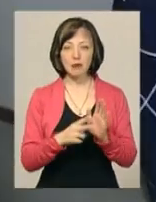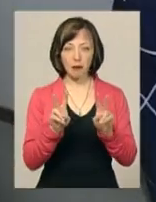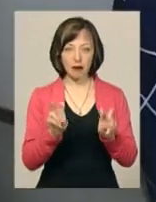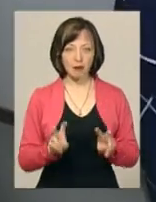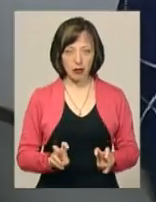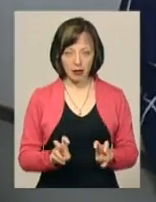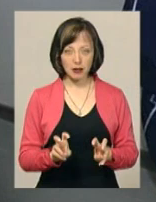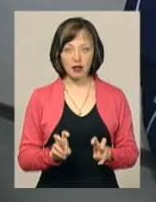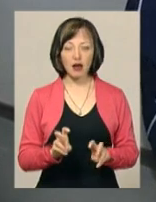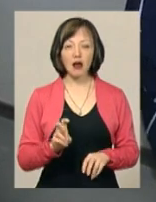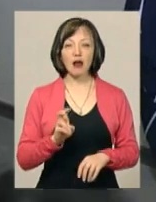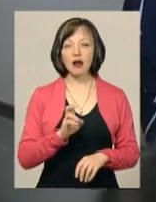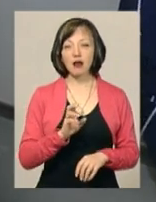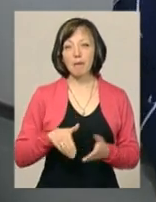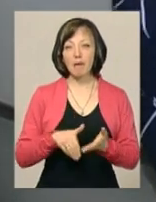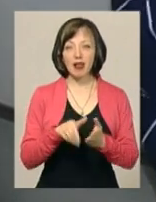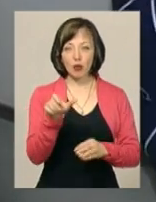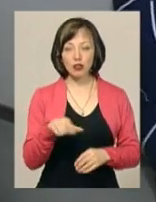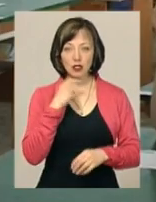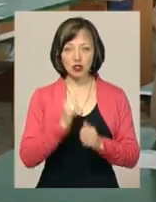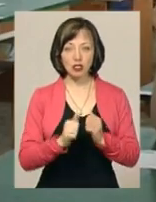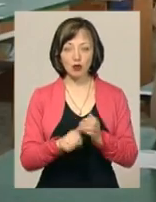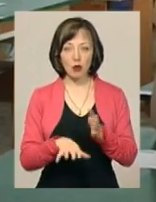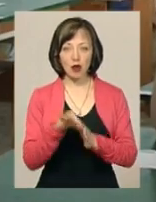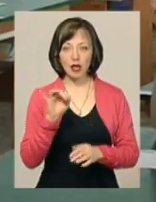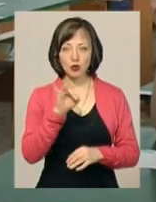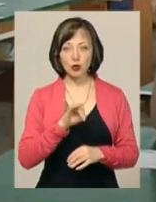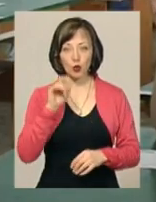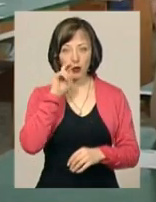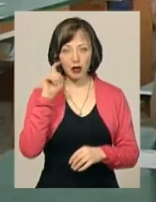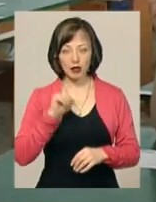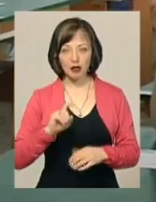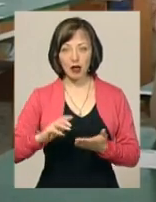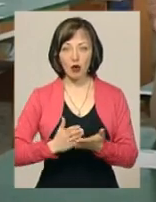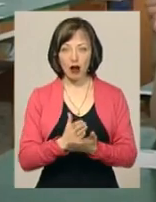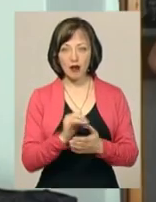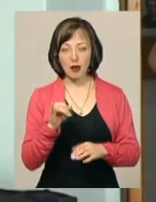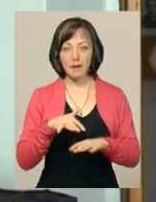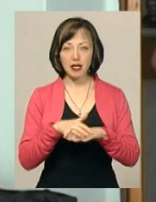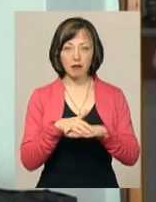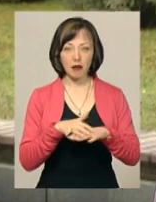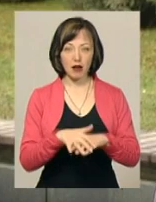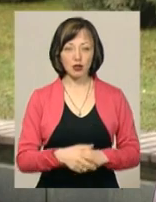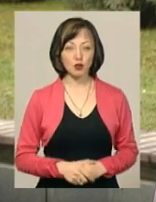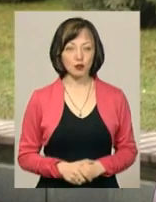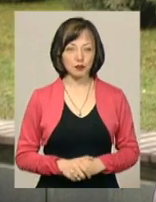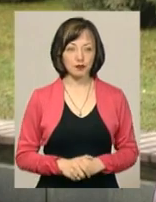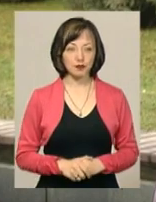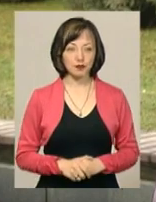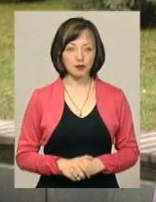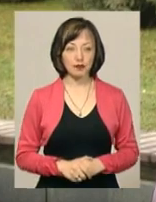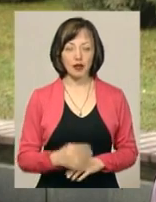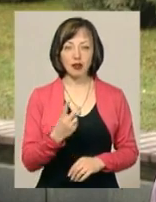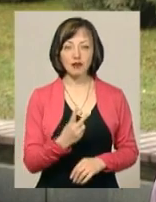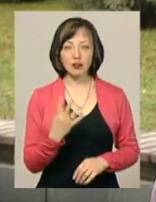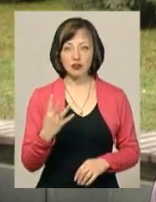предметами. За словами Ірини Ковальчук, найчастіше абітурієнти обирали історію України, географію та математику.